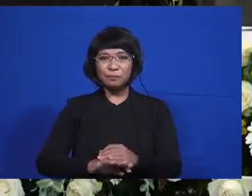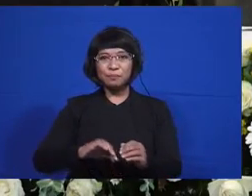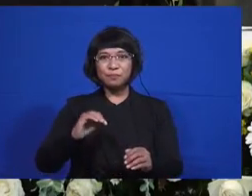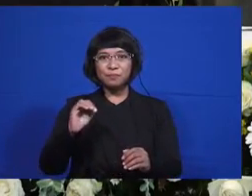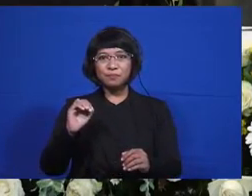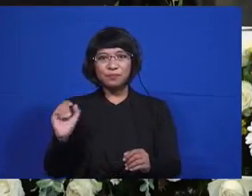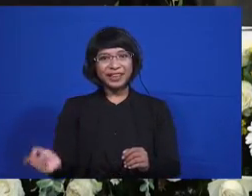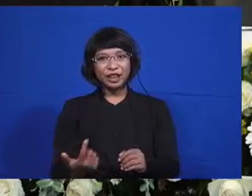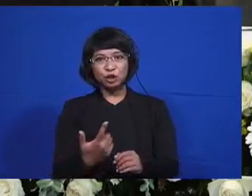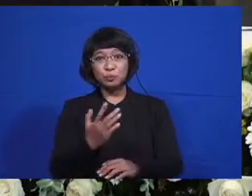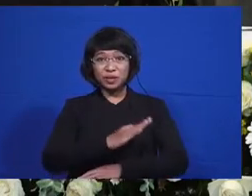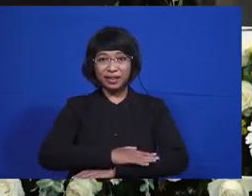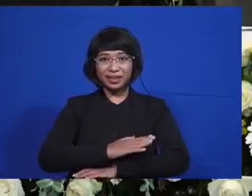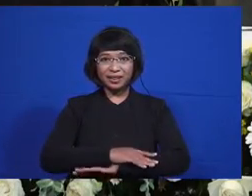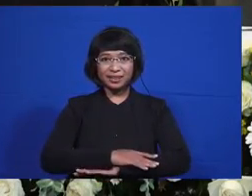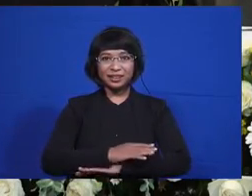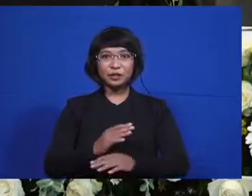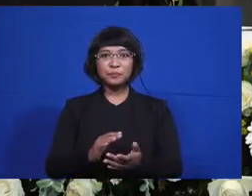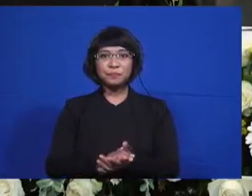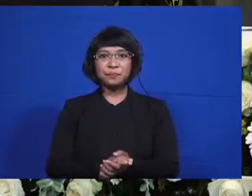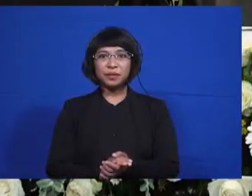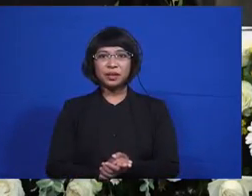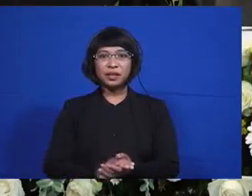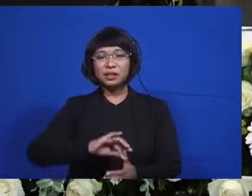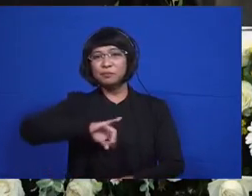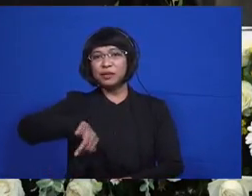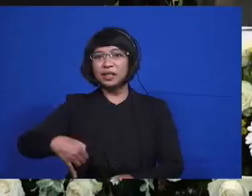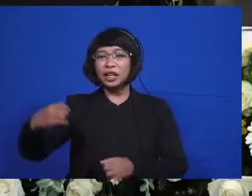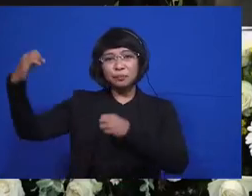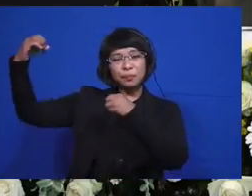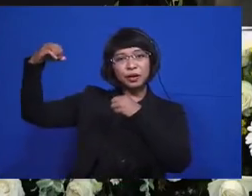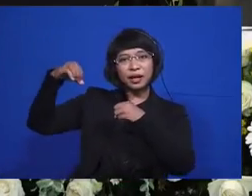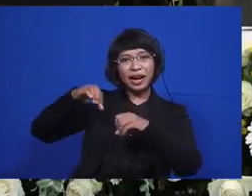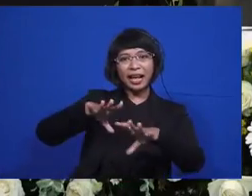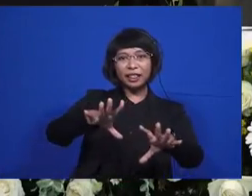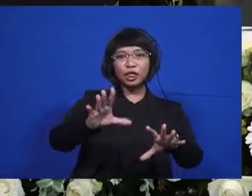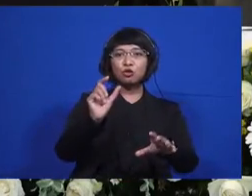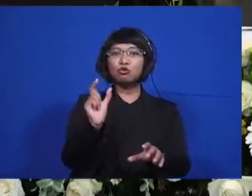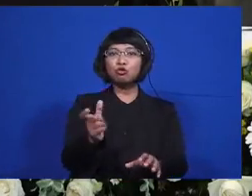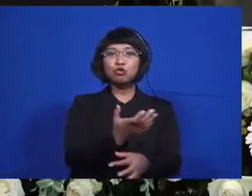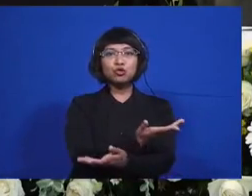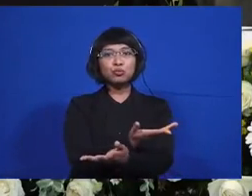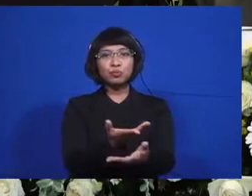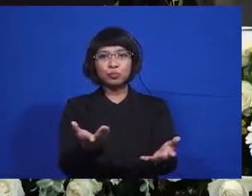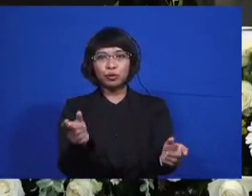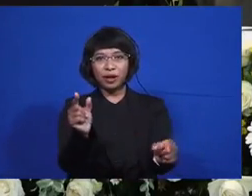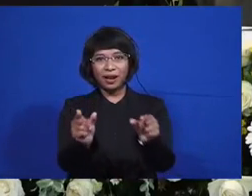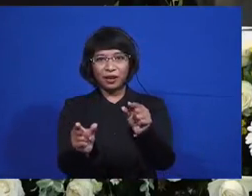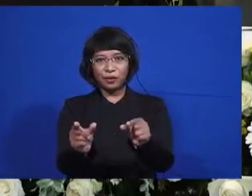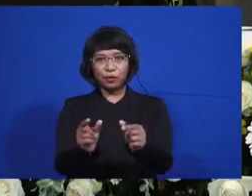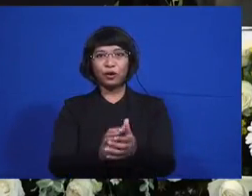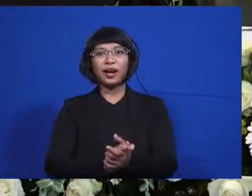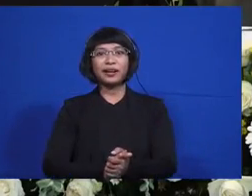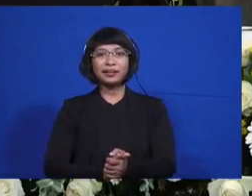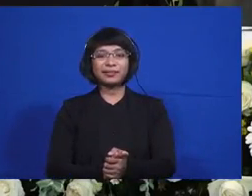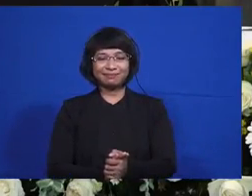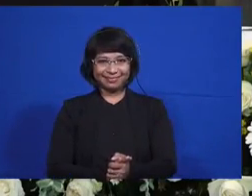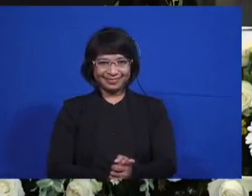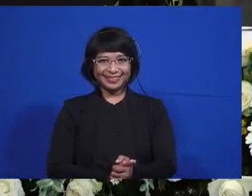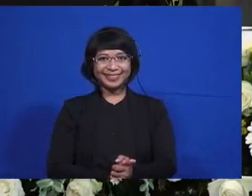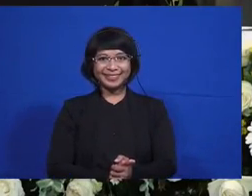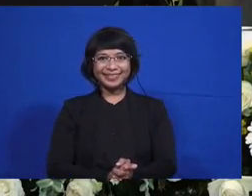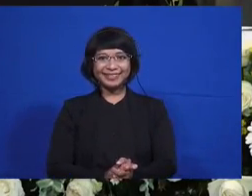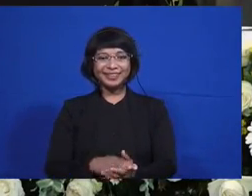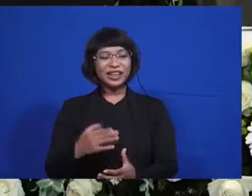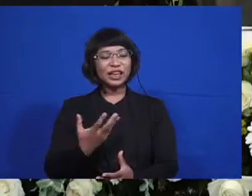penuh tanggung jawab, sehingga kehadirannya menjadi berkat bagi seluruh umat manusia, khususnya mereka yang akan dilayaninya.